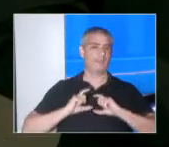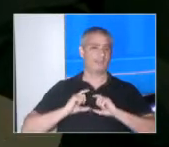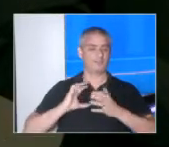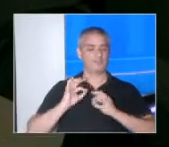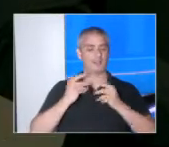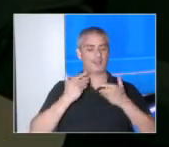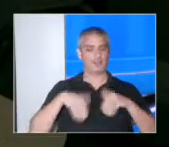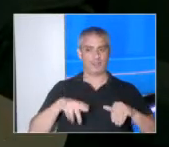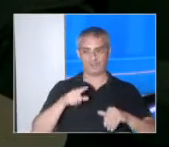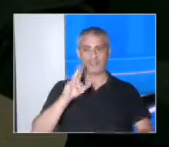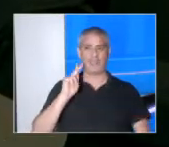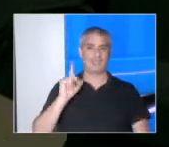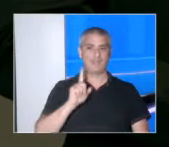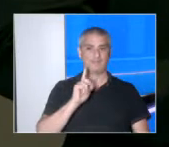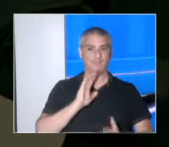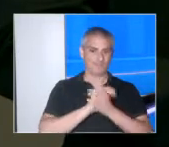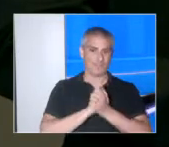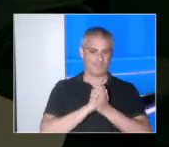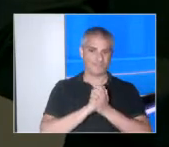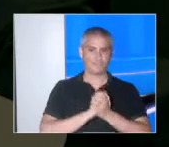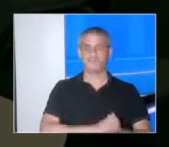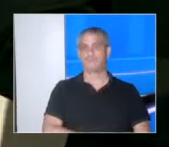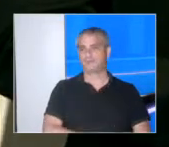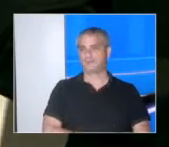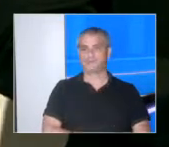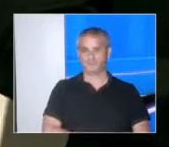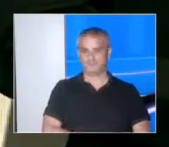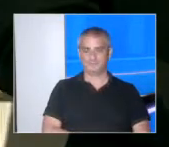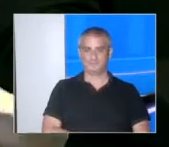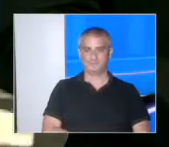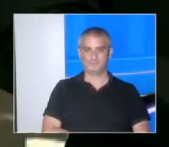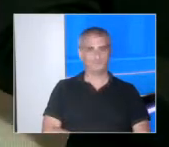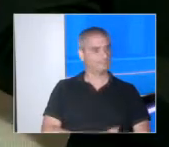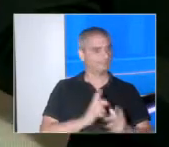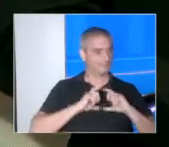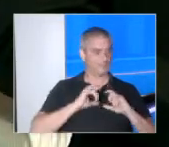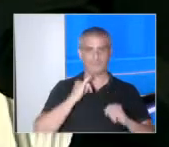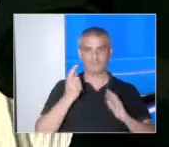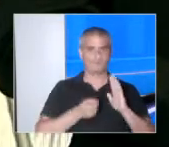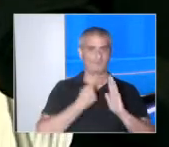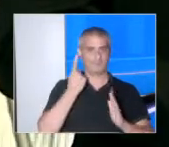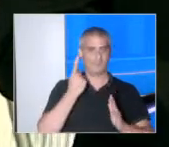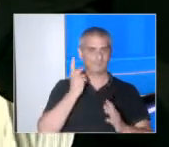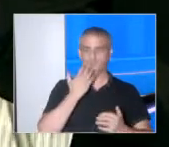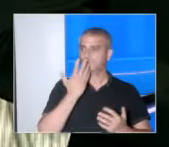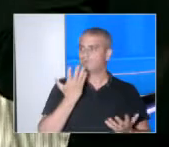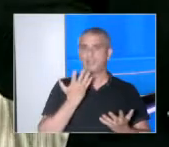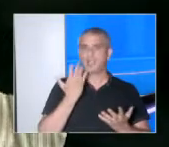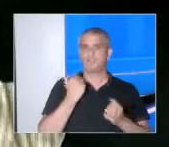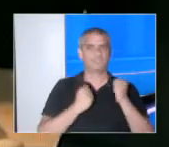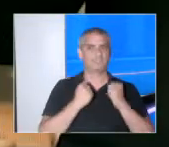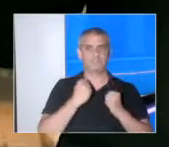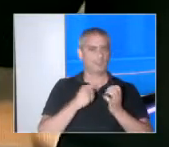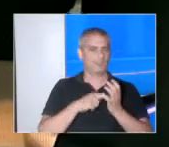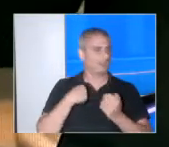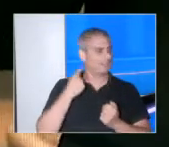פארלימפיות בשחייה, קרן לייבוביץ', שלום לך. שלום וברכה. מדליית זהב ראשונה, תספרי לנו כמה זה קשה, כי